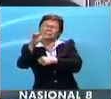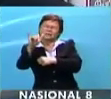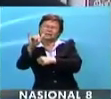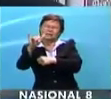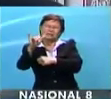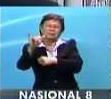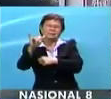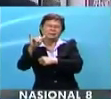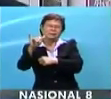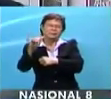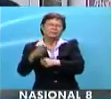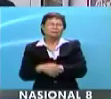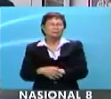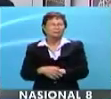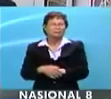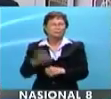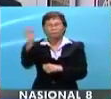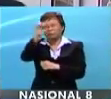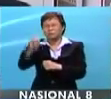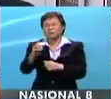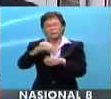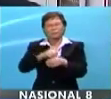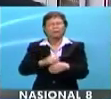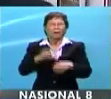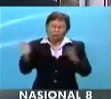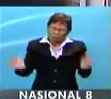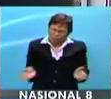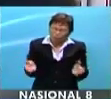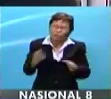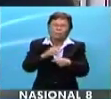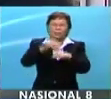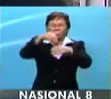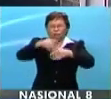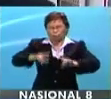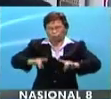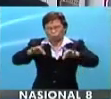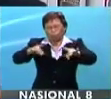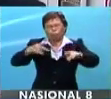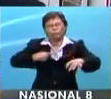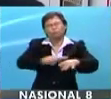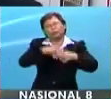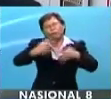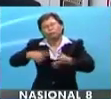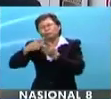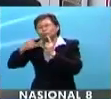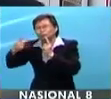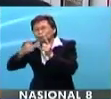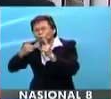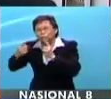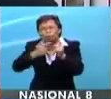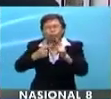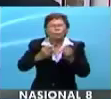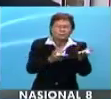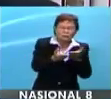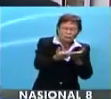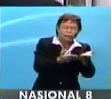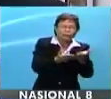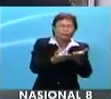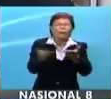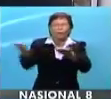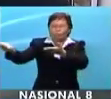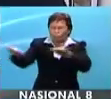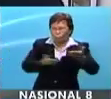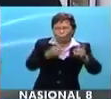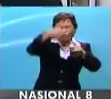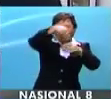service industries. And even in Australia, we were talking to several parties with regards to looking at services which can be brought into